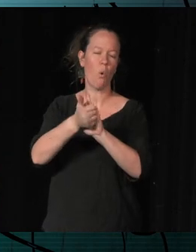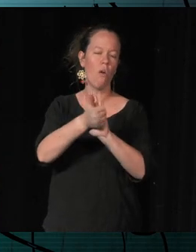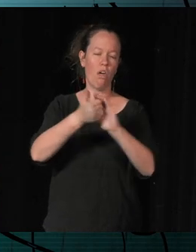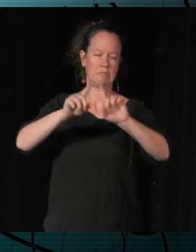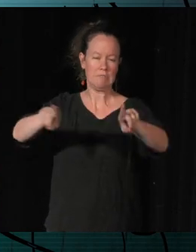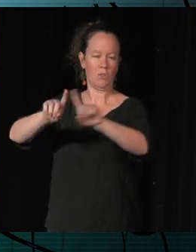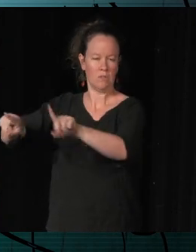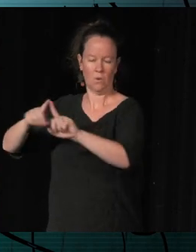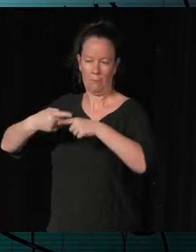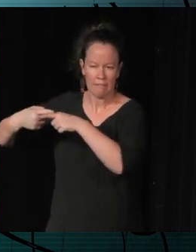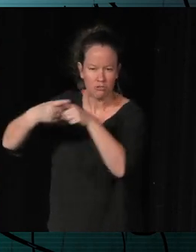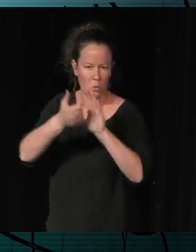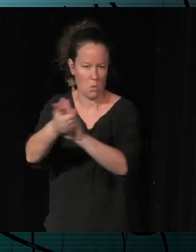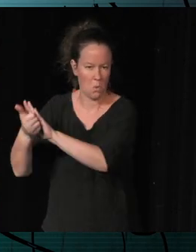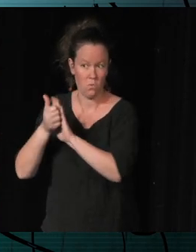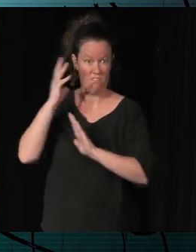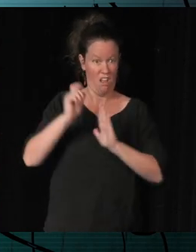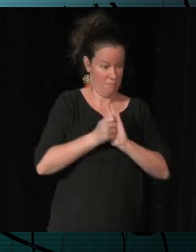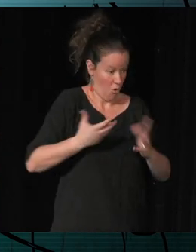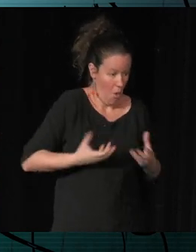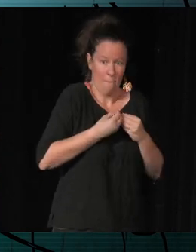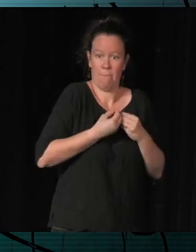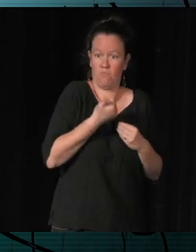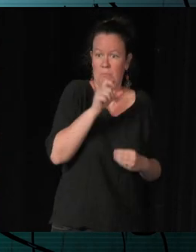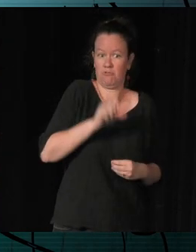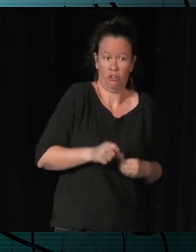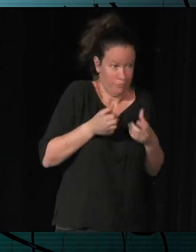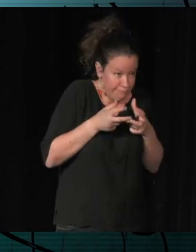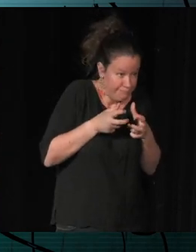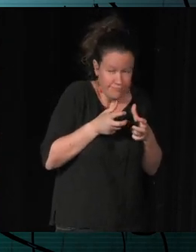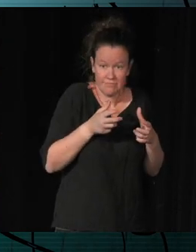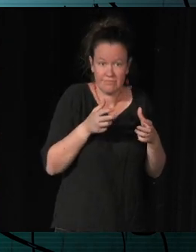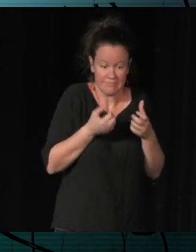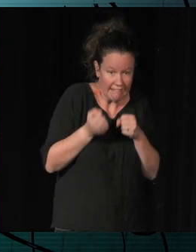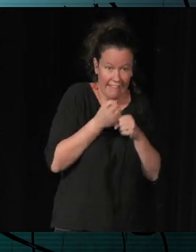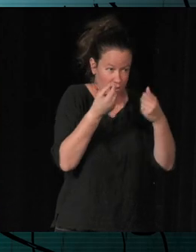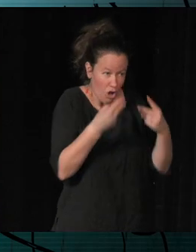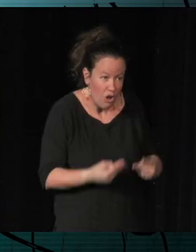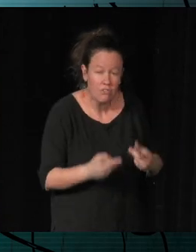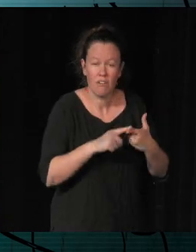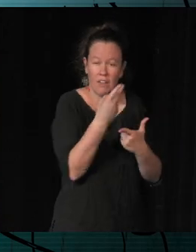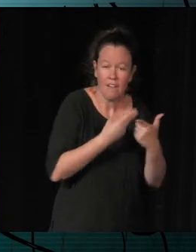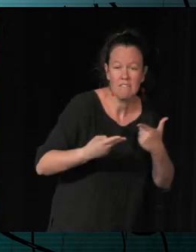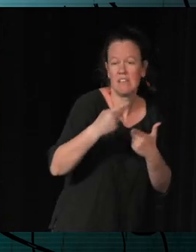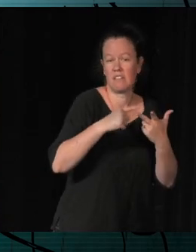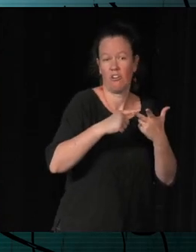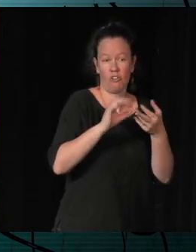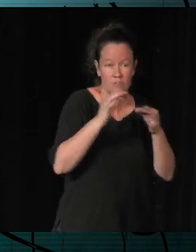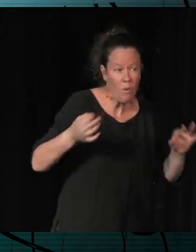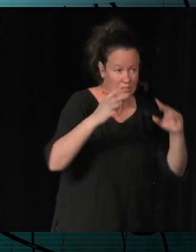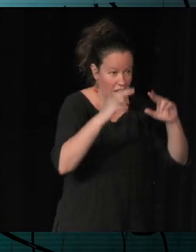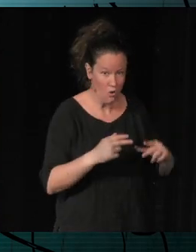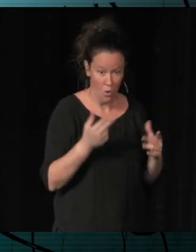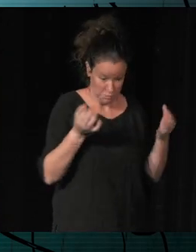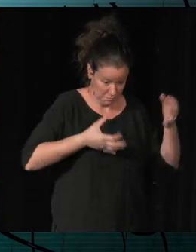moi ces gens-là et on était très très bien dans notre grotte en train nos chamb ce qu'on veut voilà sol dans le noir en